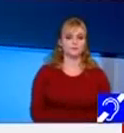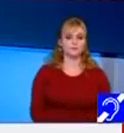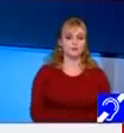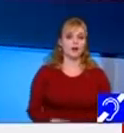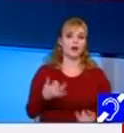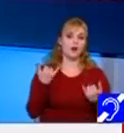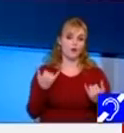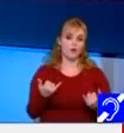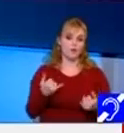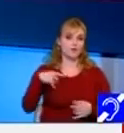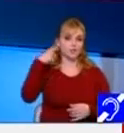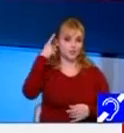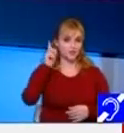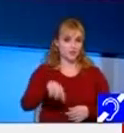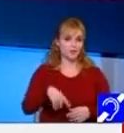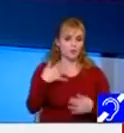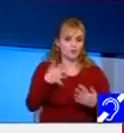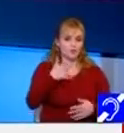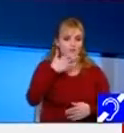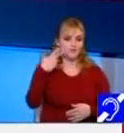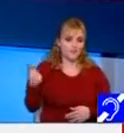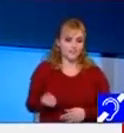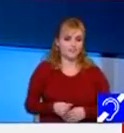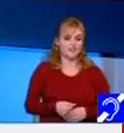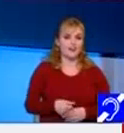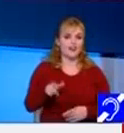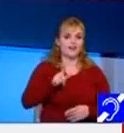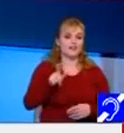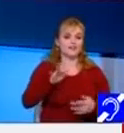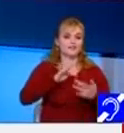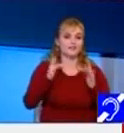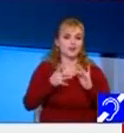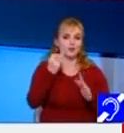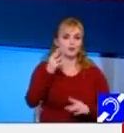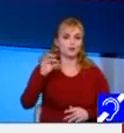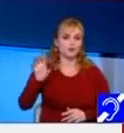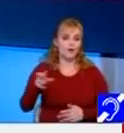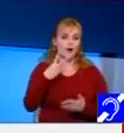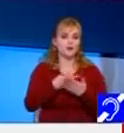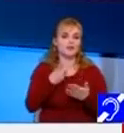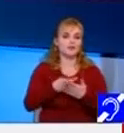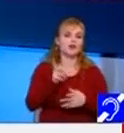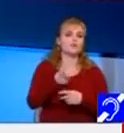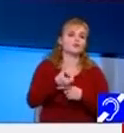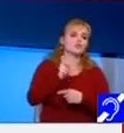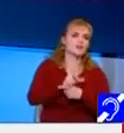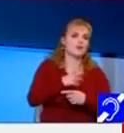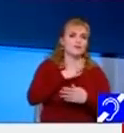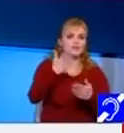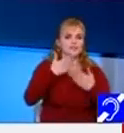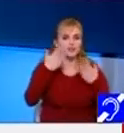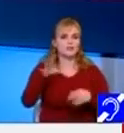Se obișnuiește ca la granița dintre ani să se facă tot felul de bilanțuri. YouTube a publicat topul celor mai vizionate clipuri